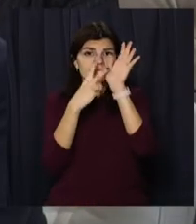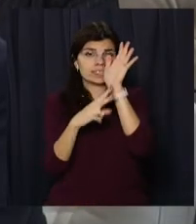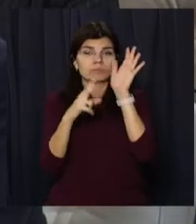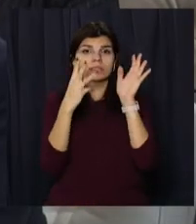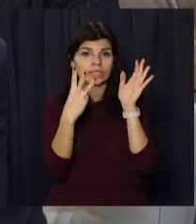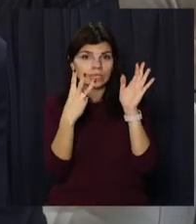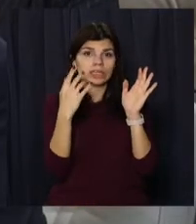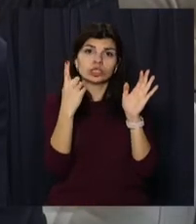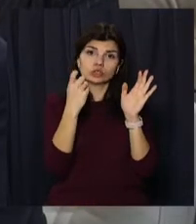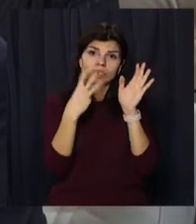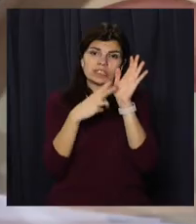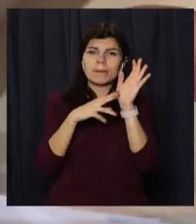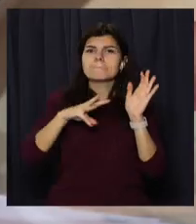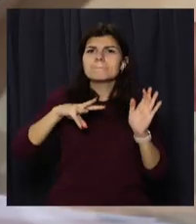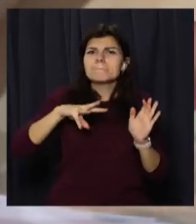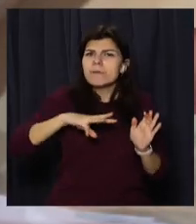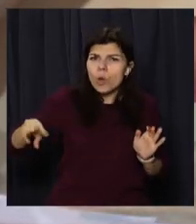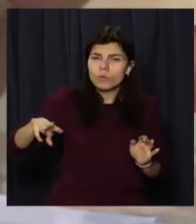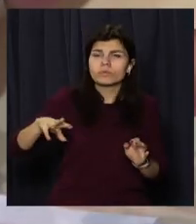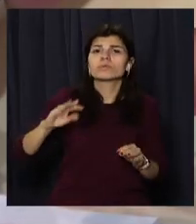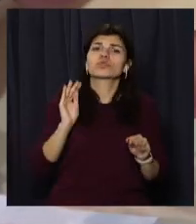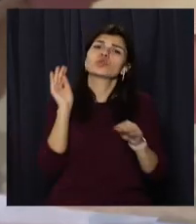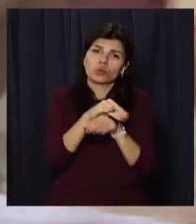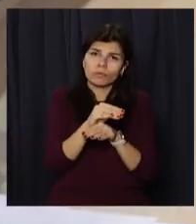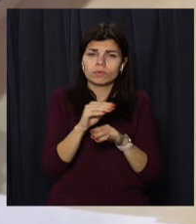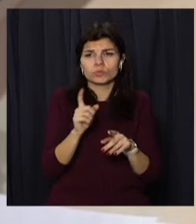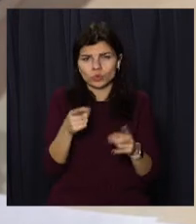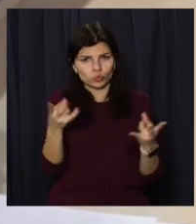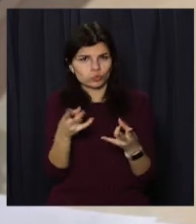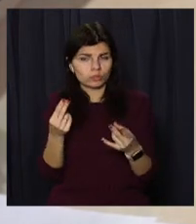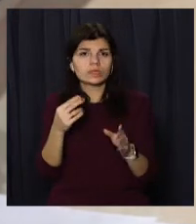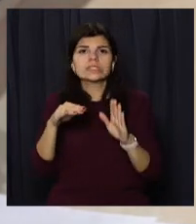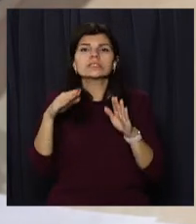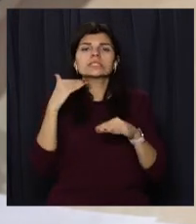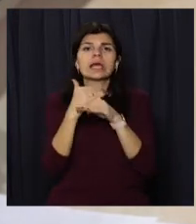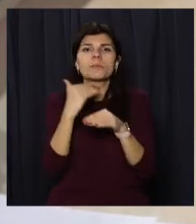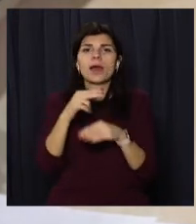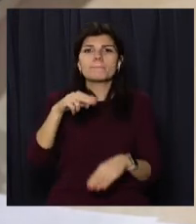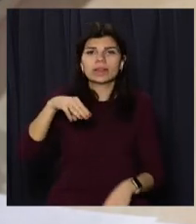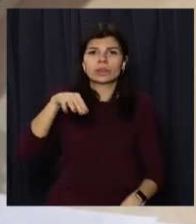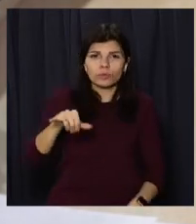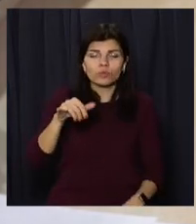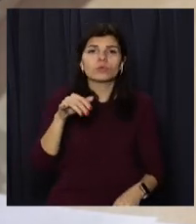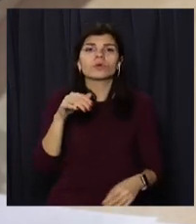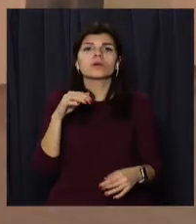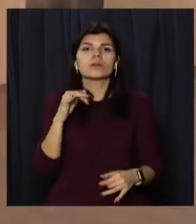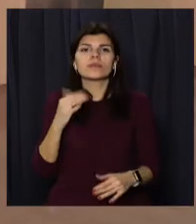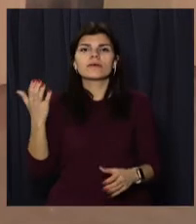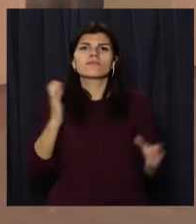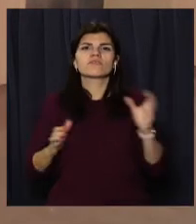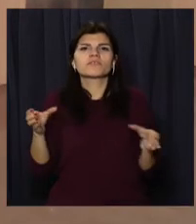173 і 137 мільйонів відповідно. Окрім того, суттєво підростуть стипендії учнів ПТУ та студентів